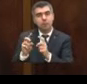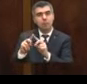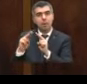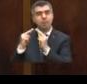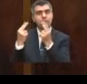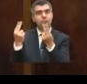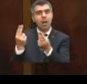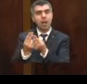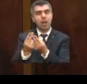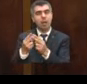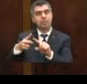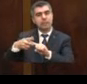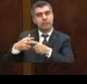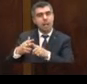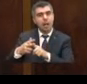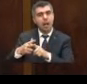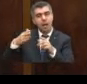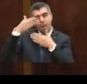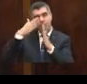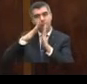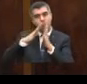الصناعية والإنتاجية المغربية.